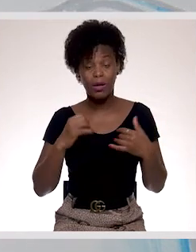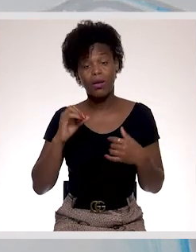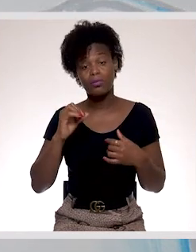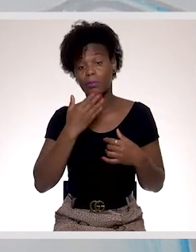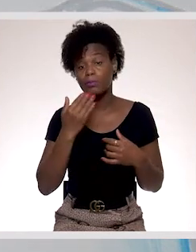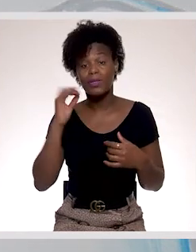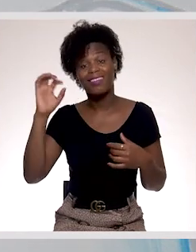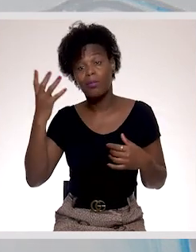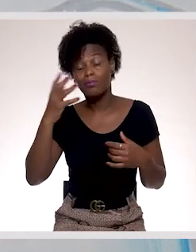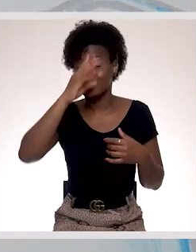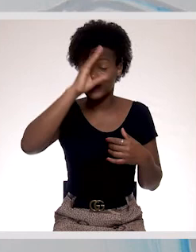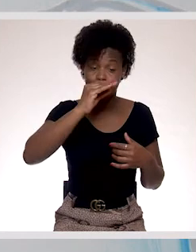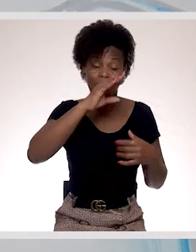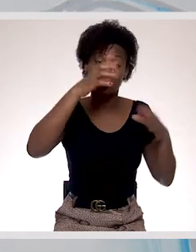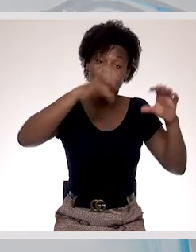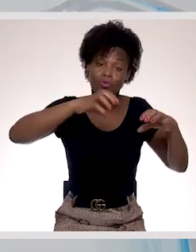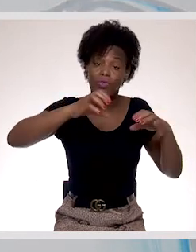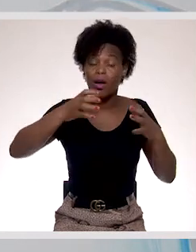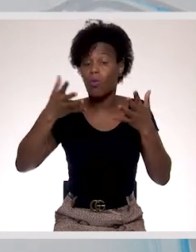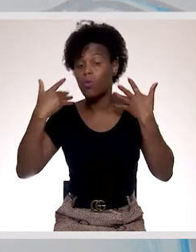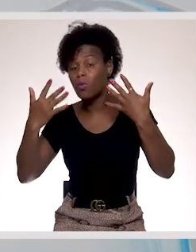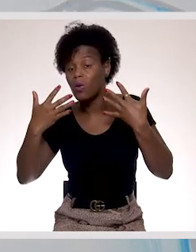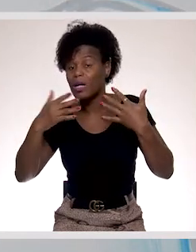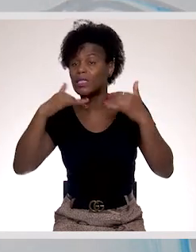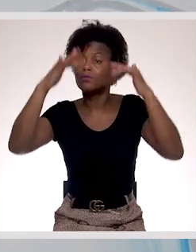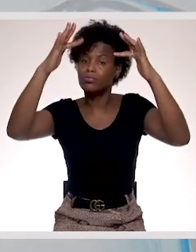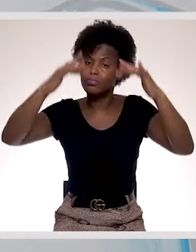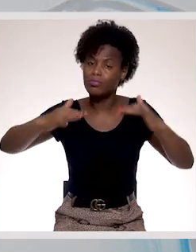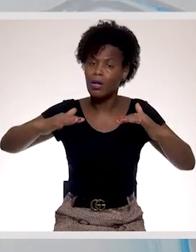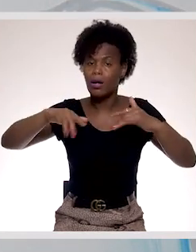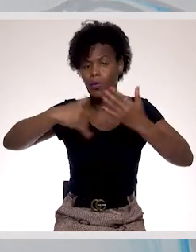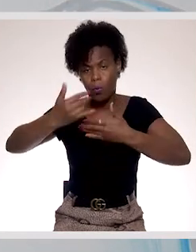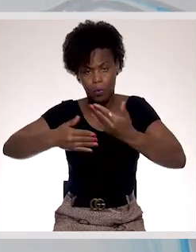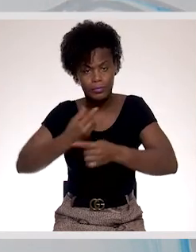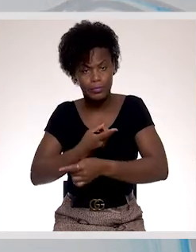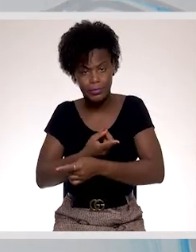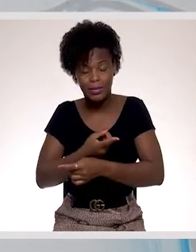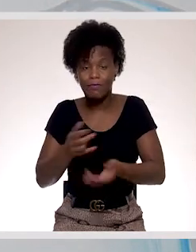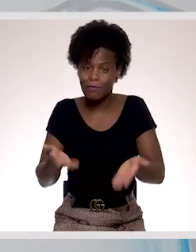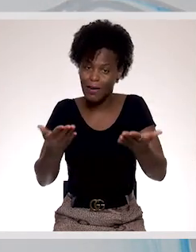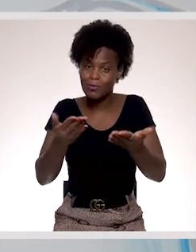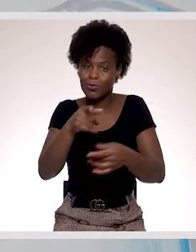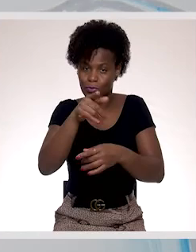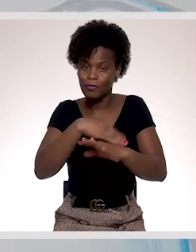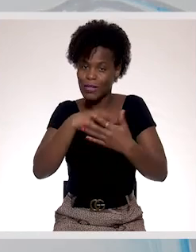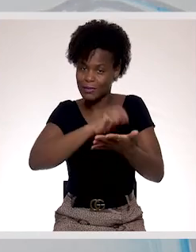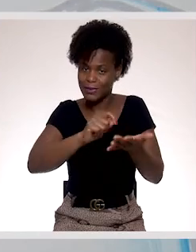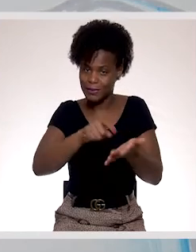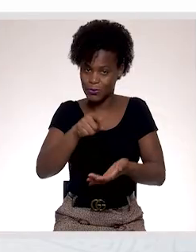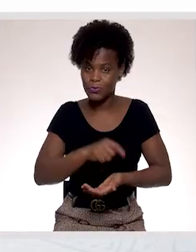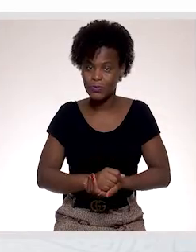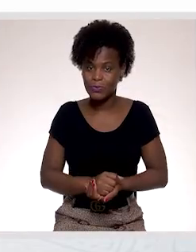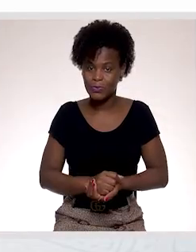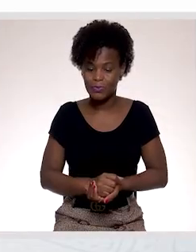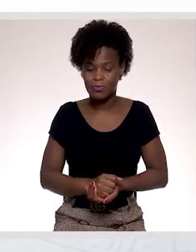saisons, on sait s'il y a la pluie, la chaleur, la neige, ainsi de suite. Donc, vas-y, à toi de faire l'exercice.